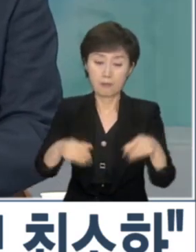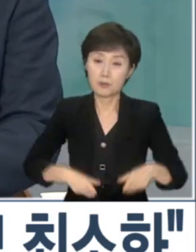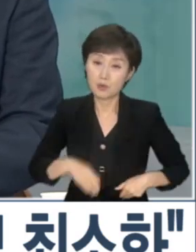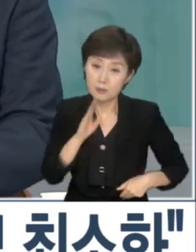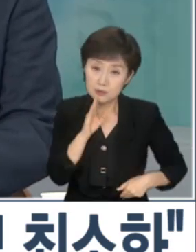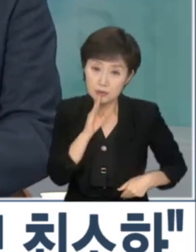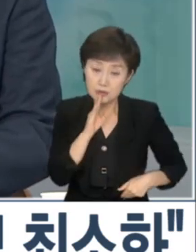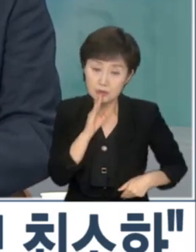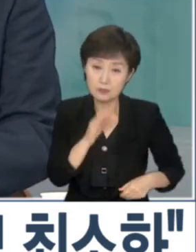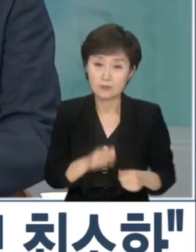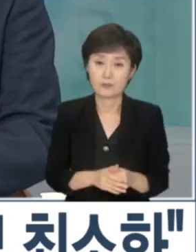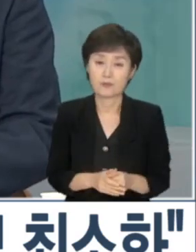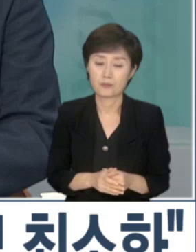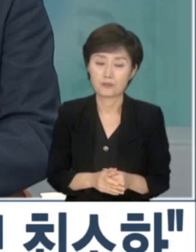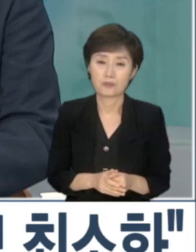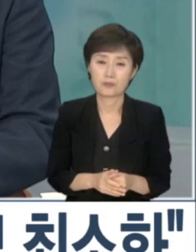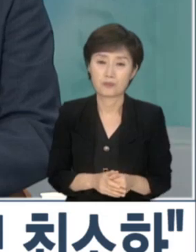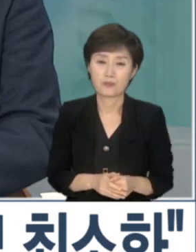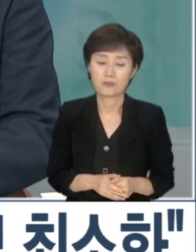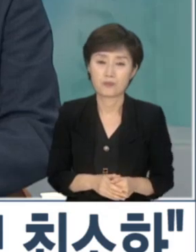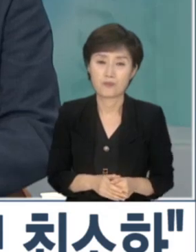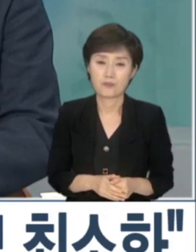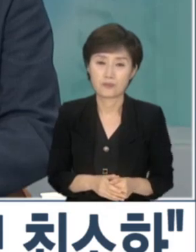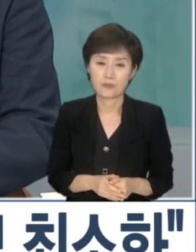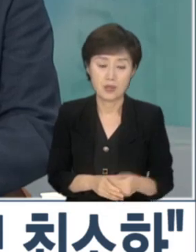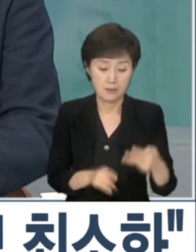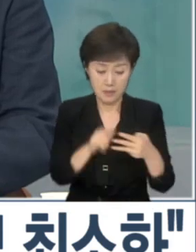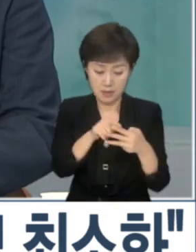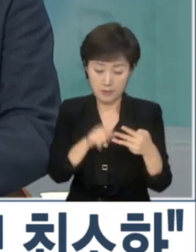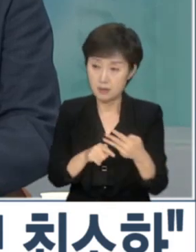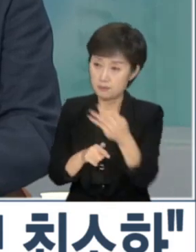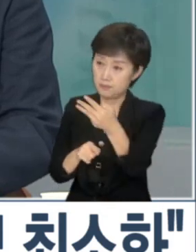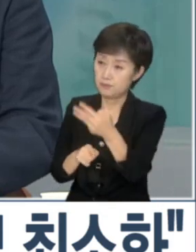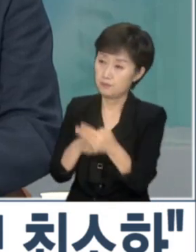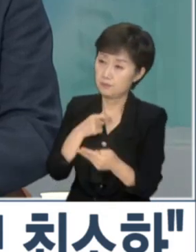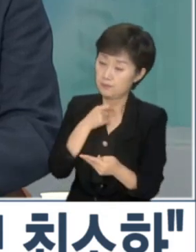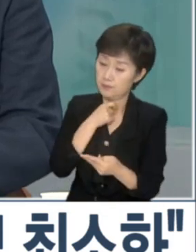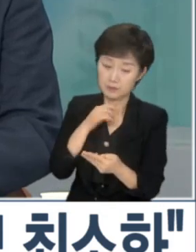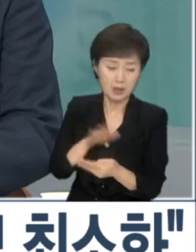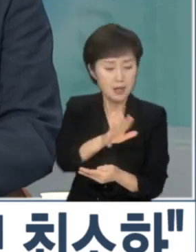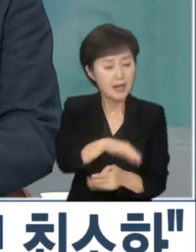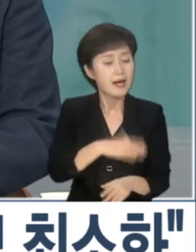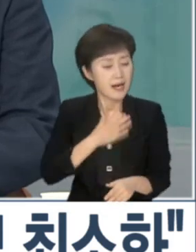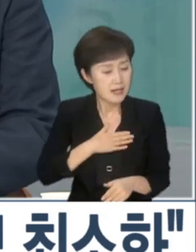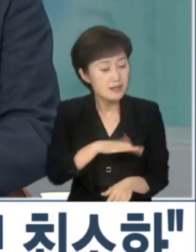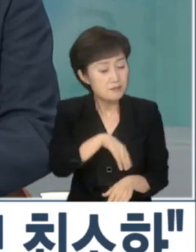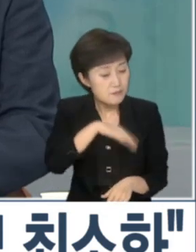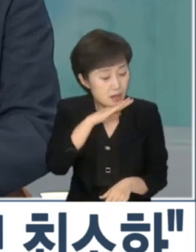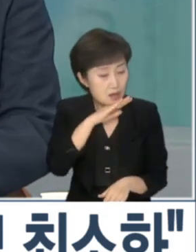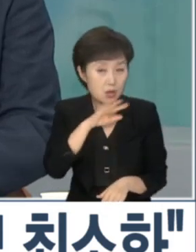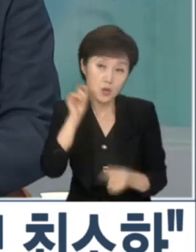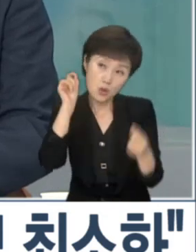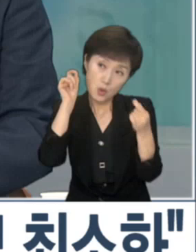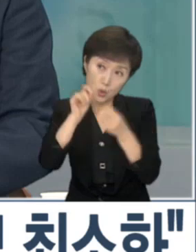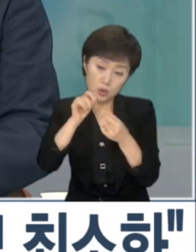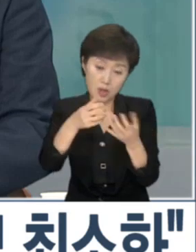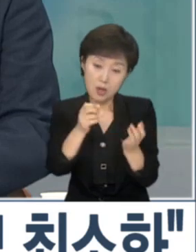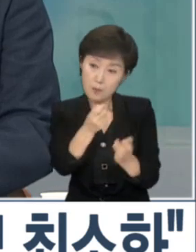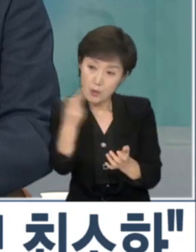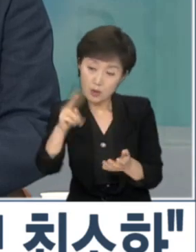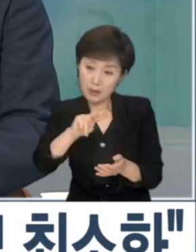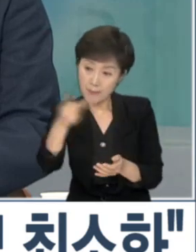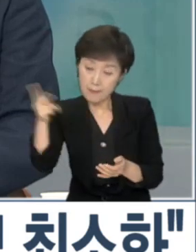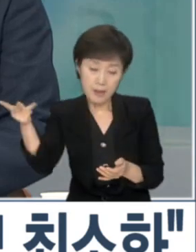주제로 얘기하는 개각 부분도 있는 것인데 사전에 일부 개강할 겁니다 그러면서이 일부 개각은 중립적인